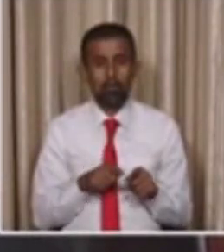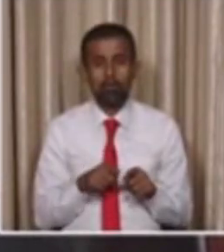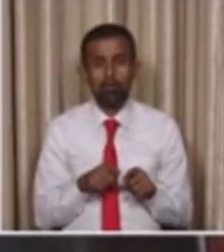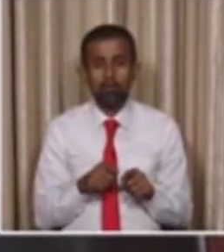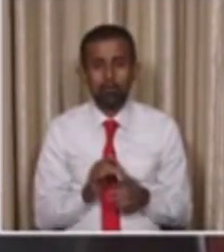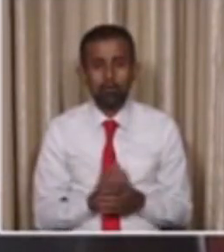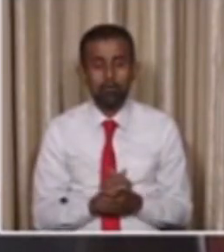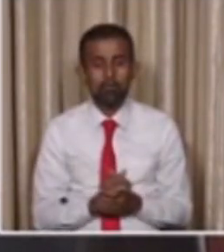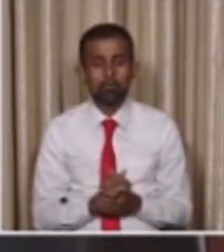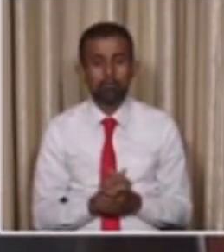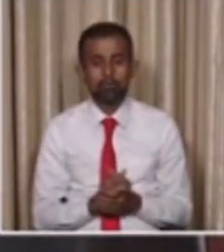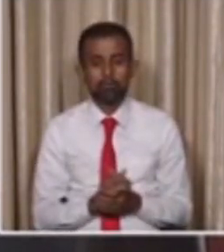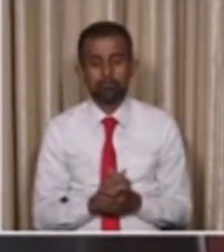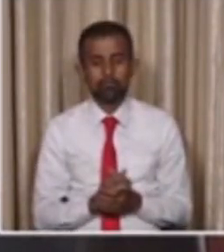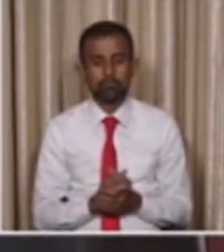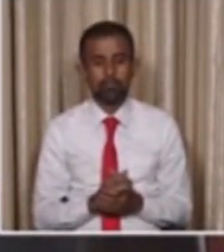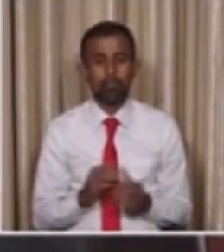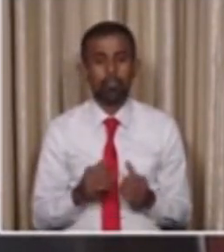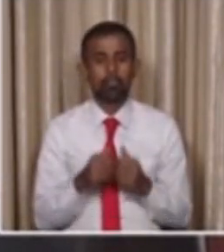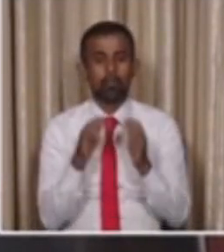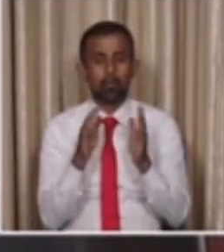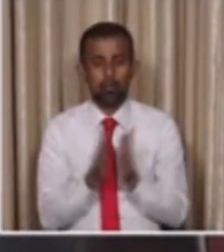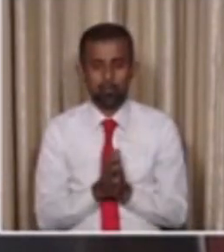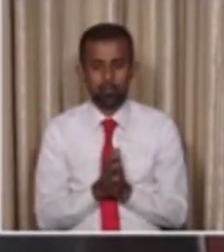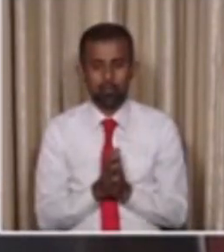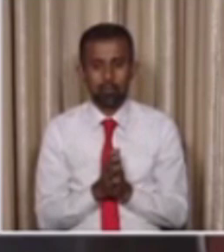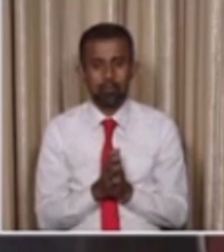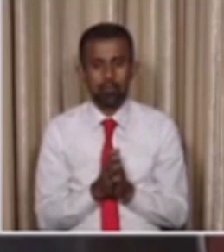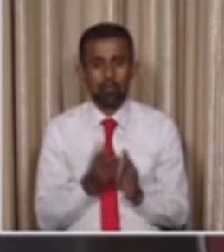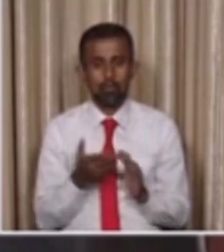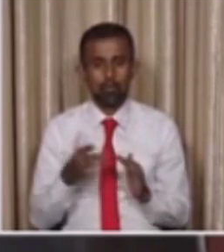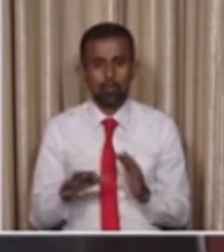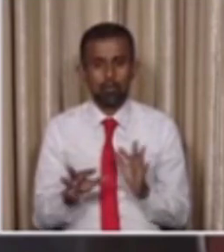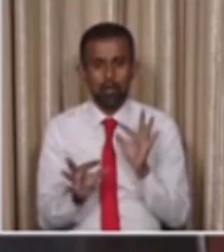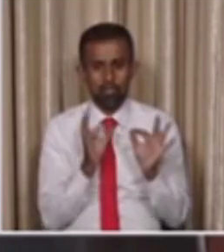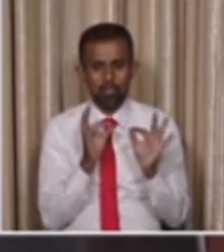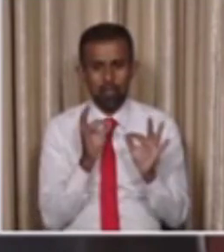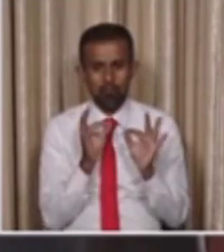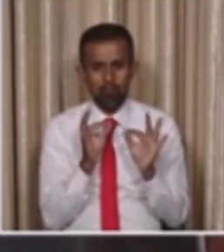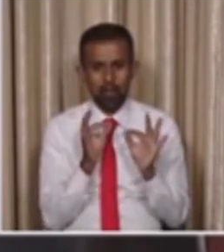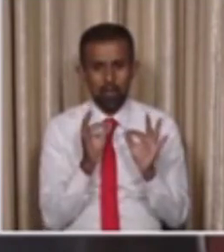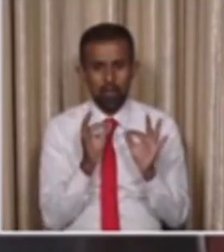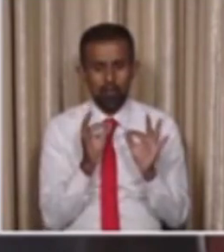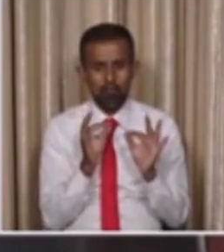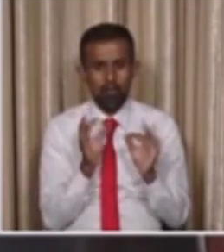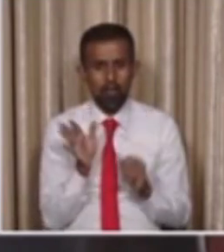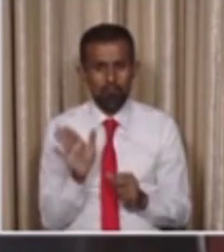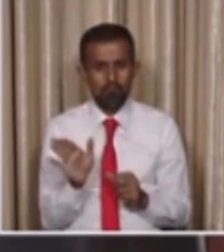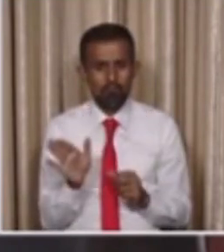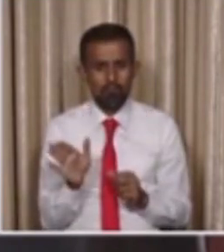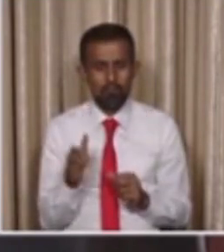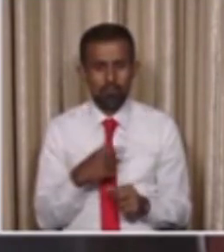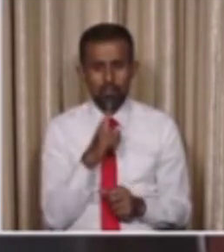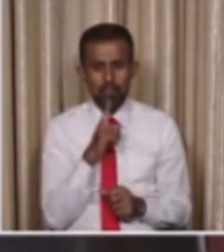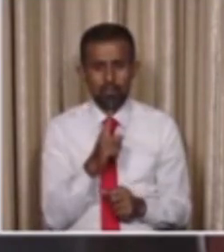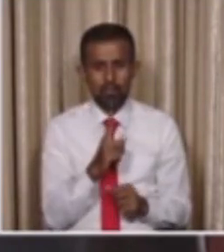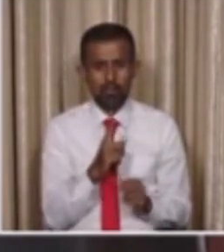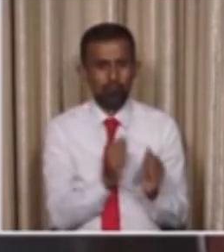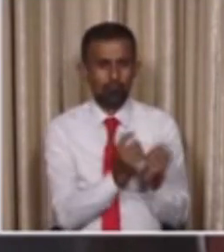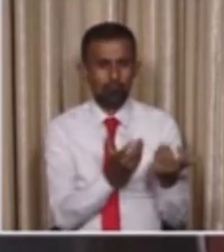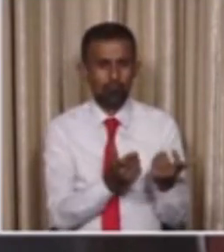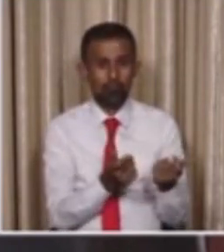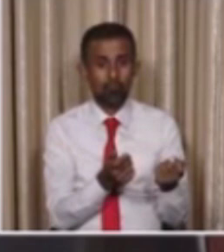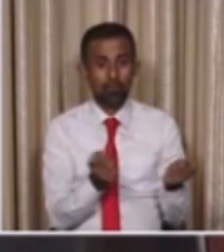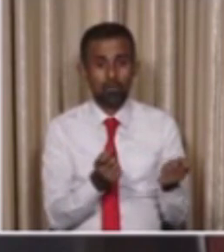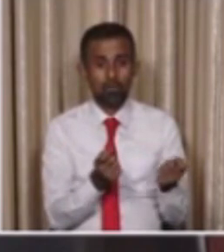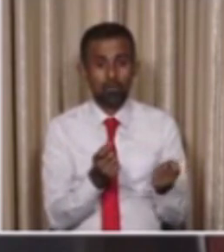හැබැයි මේ ඒ සියල්ලම අර අපේ ගමේ කේමරට යටත් වෙනනේ ගරු නියෝජ්‍ය කතානායකතුමනි. අපි කියන්නේ නොකෙරෙන තොවිලට